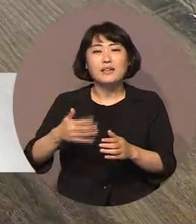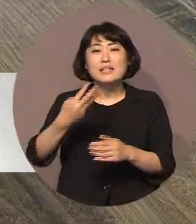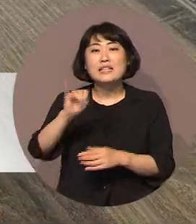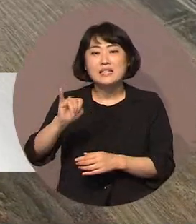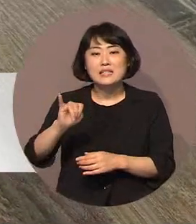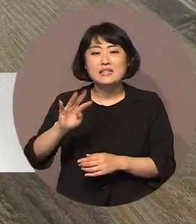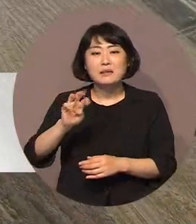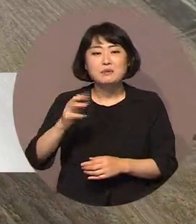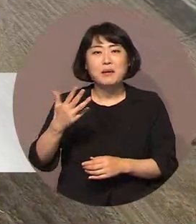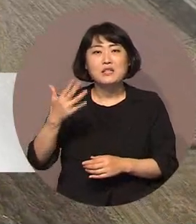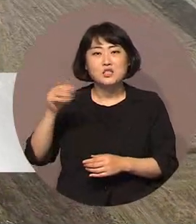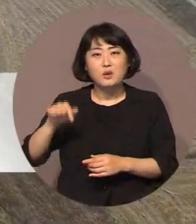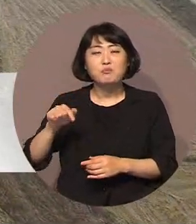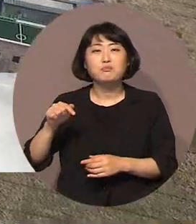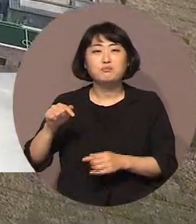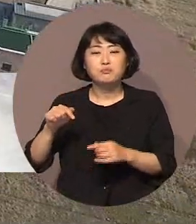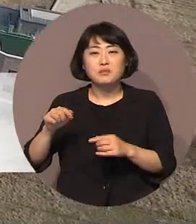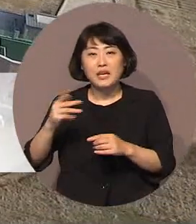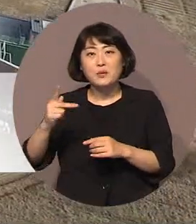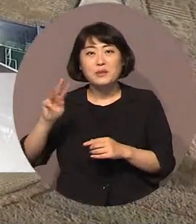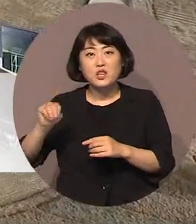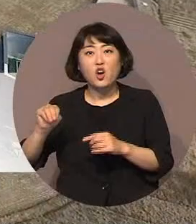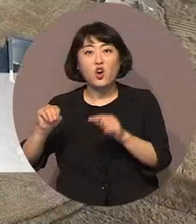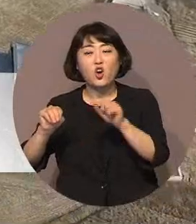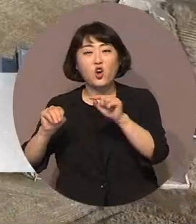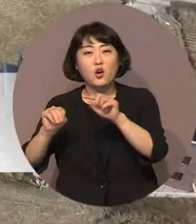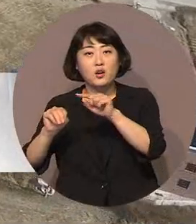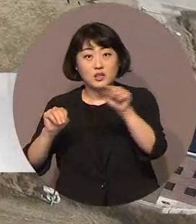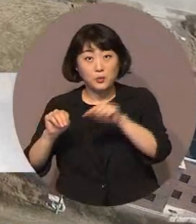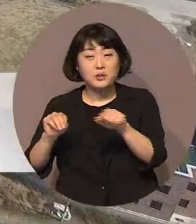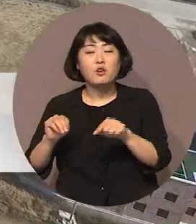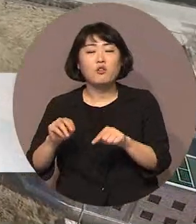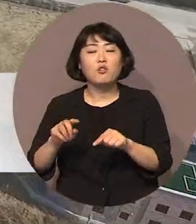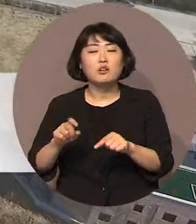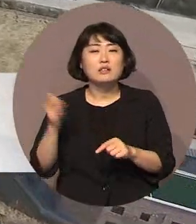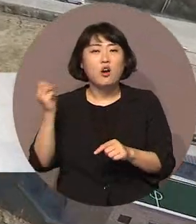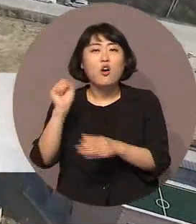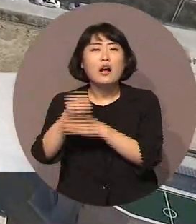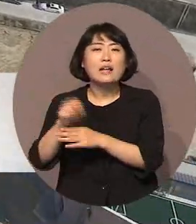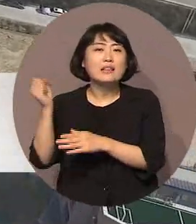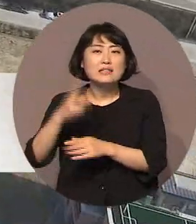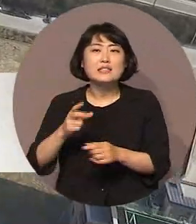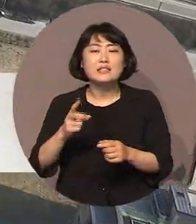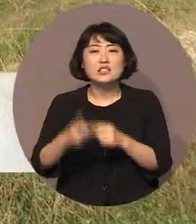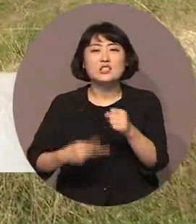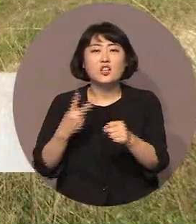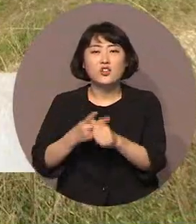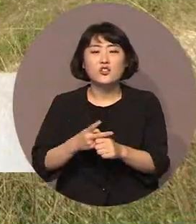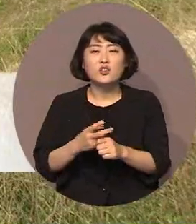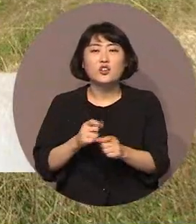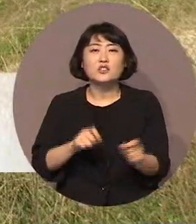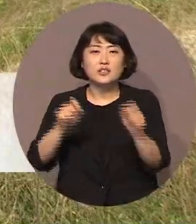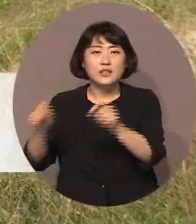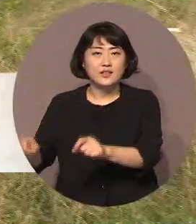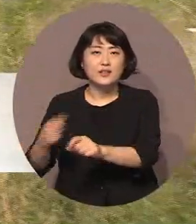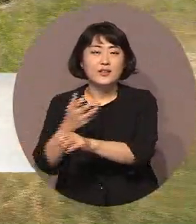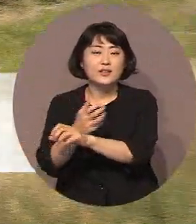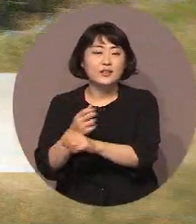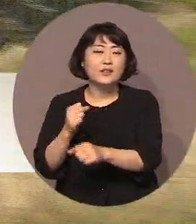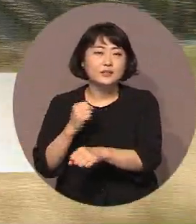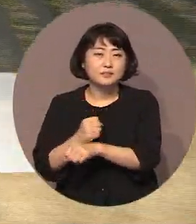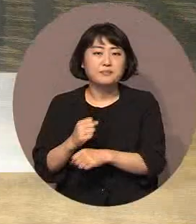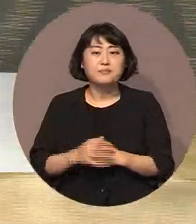제곱킬로미터를 앞으로 2년간 허가구역으로 재 지정했습니다 세종시는 해당 부지가 국회의